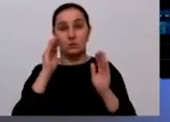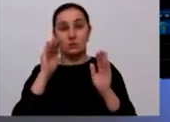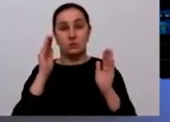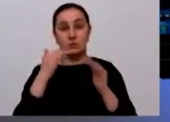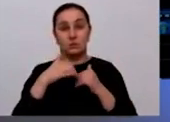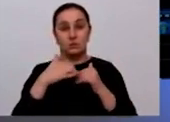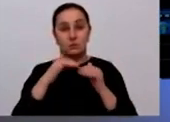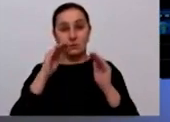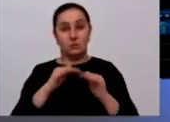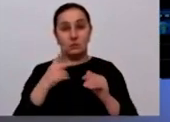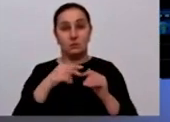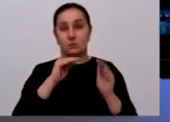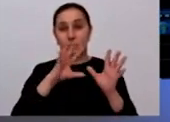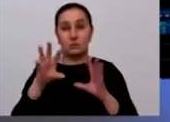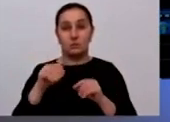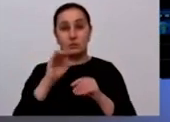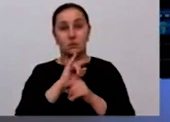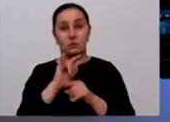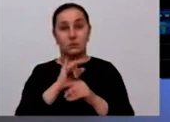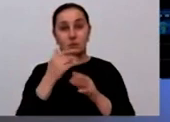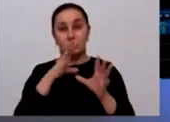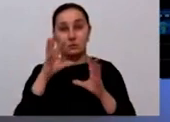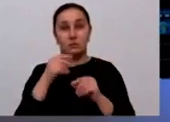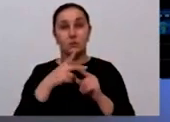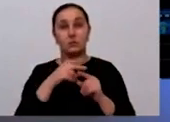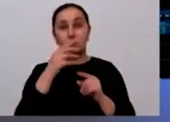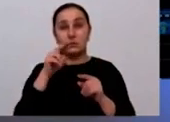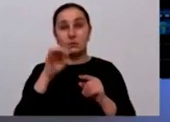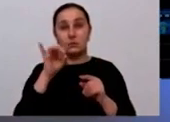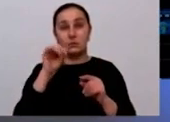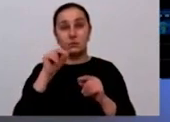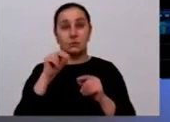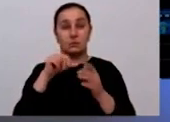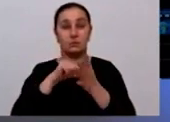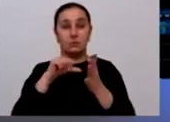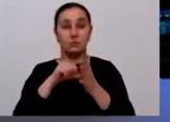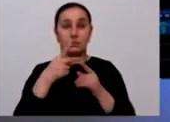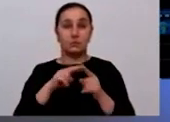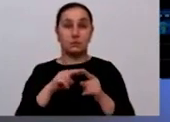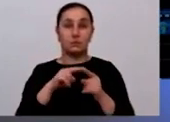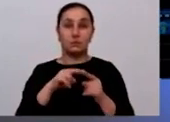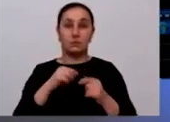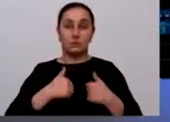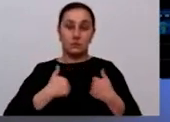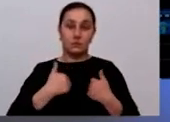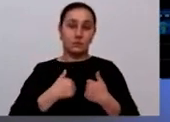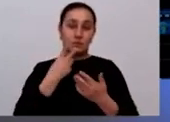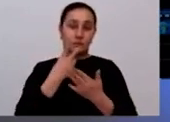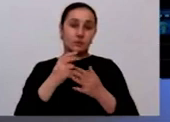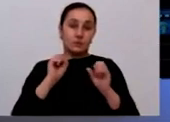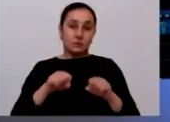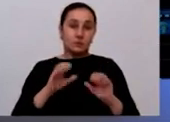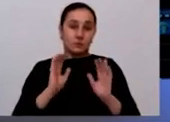qo'yamiz. Surishda xohlasangiz sichqoncha orqali, xohlasangiz pitch up, pitch down tugmalari orqali ham harakatga keltirishingiz